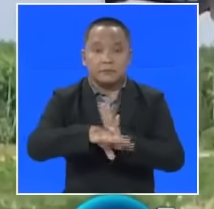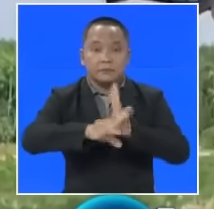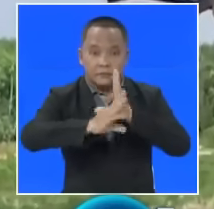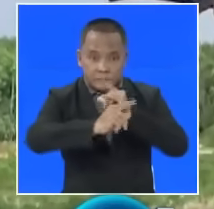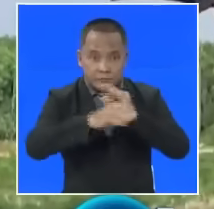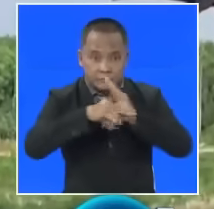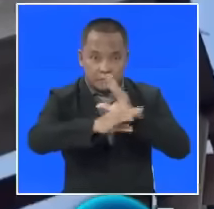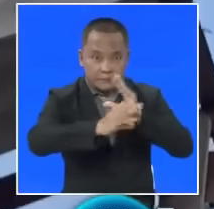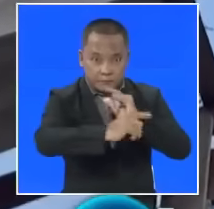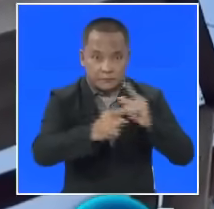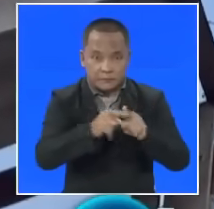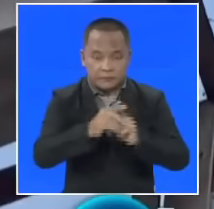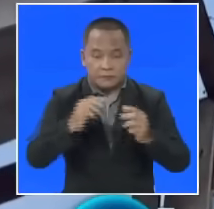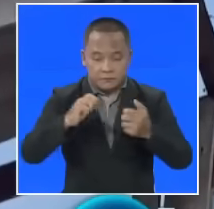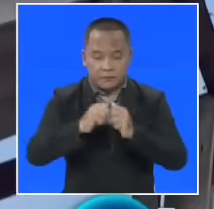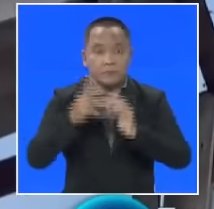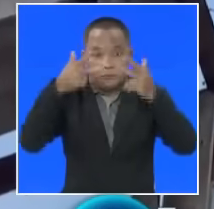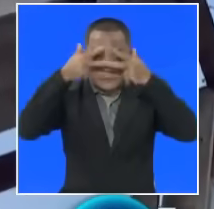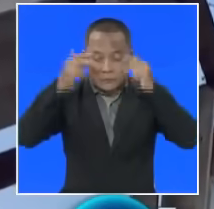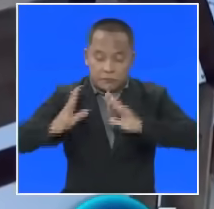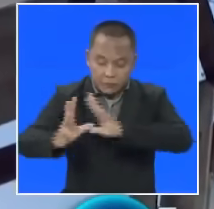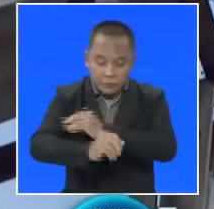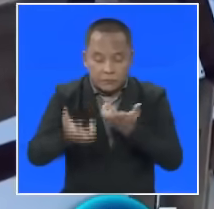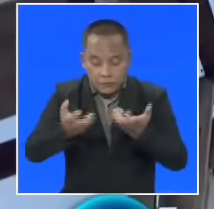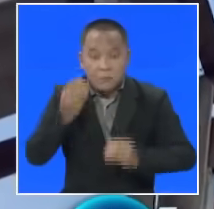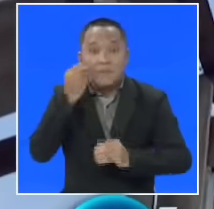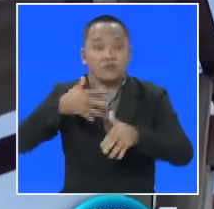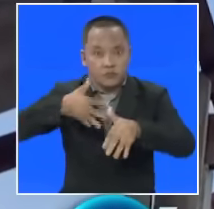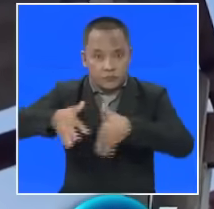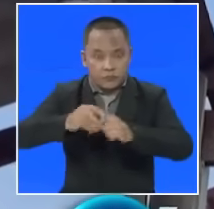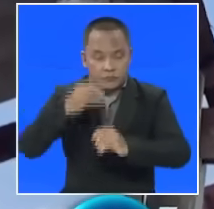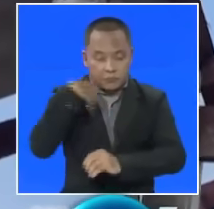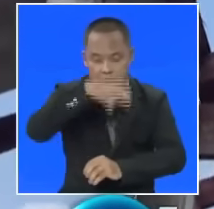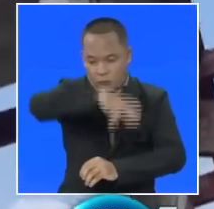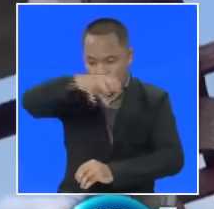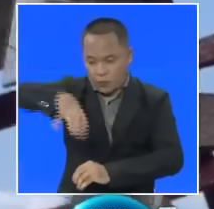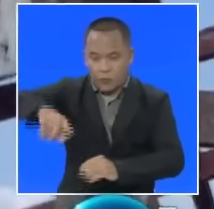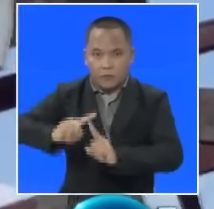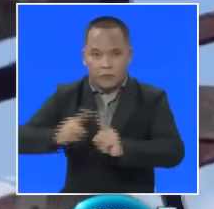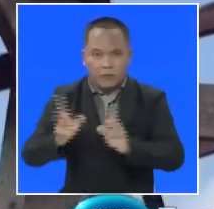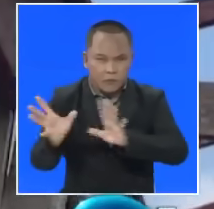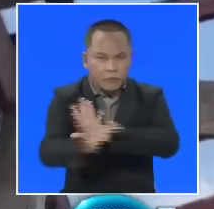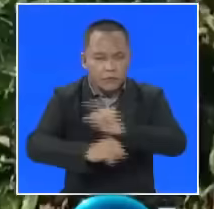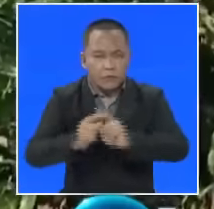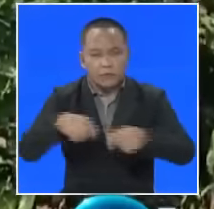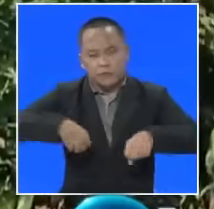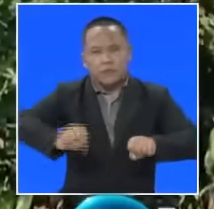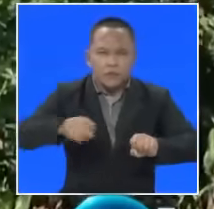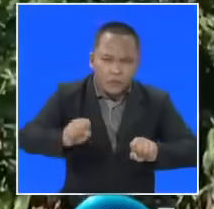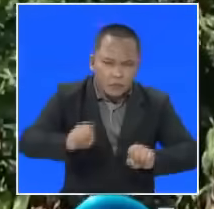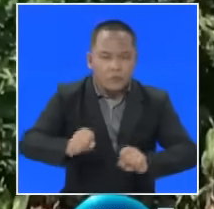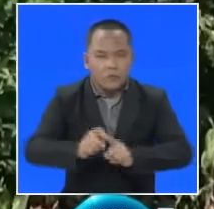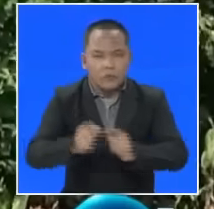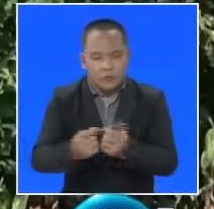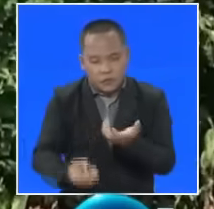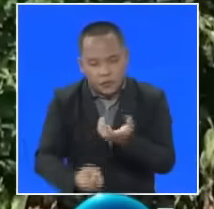ายจังหวัดระยองมีเหตุโจรเนี่ยเข้าไปขโมยทรัพย์สินของชาวบ้านหลายรายการเลยนะคะไม่ว่าจะเป็นรถจักรยานยนต์ก